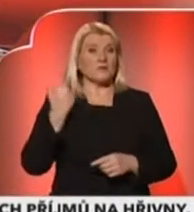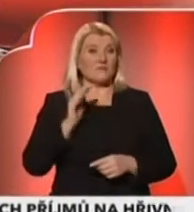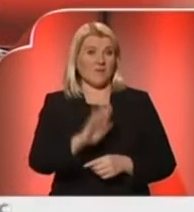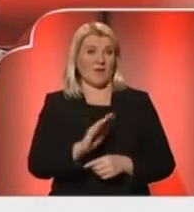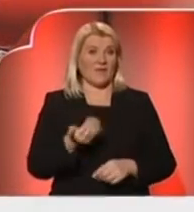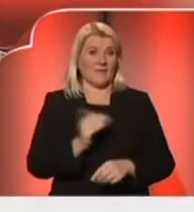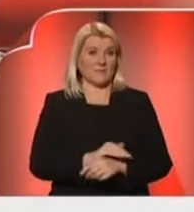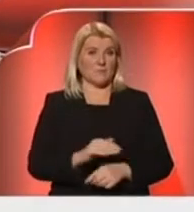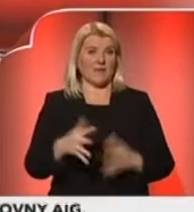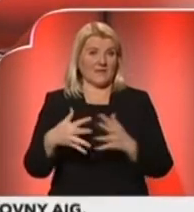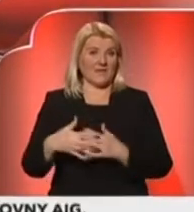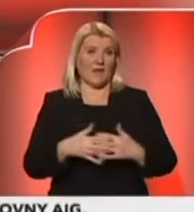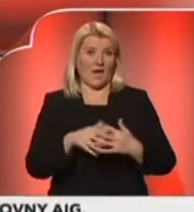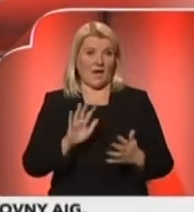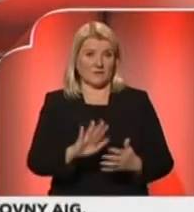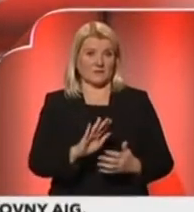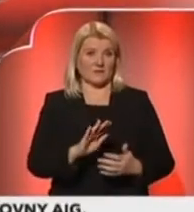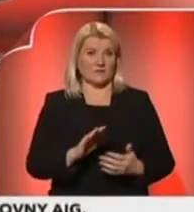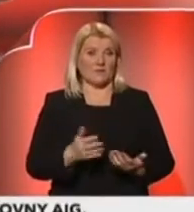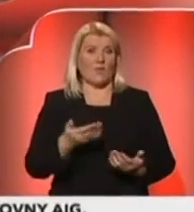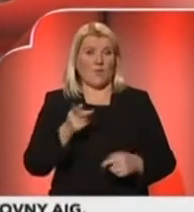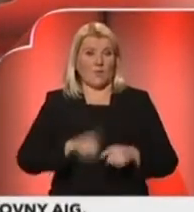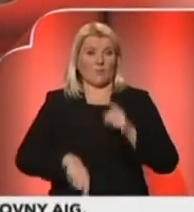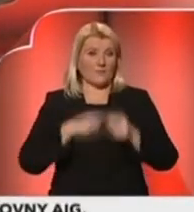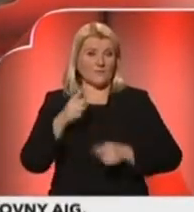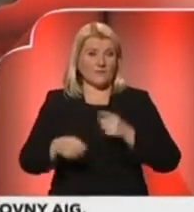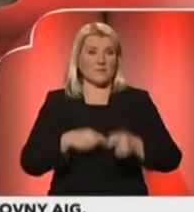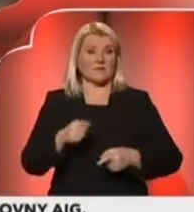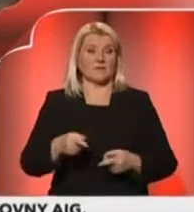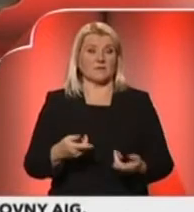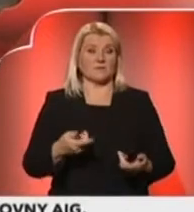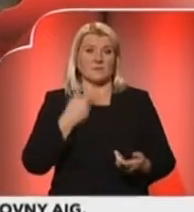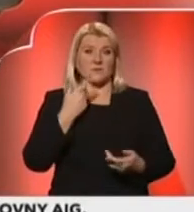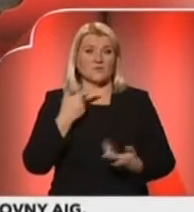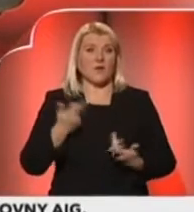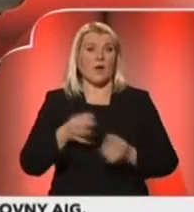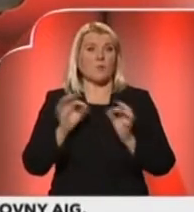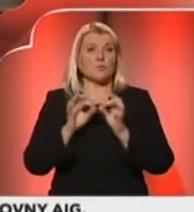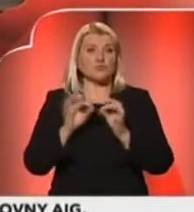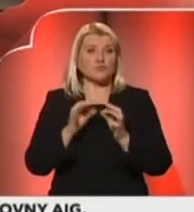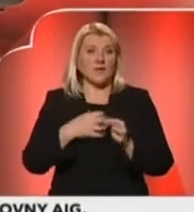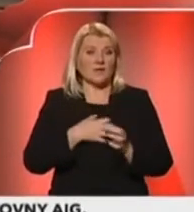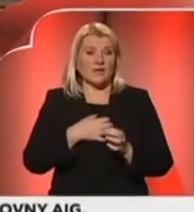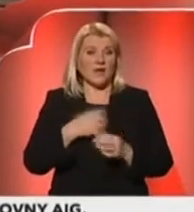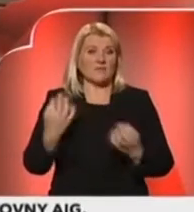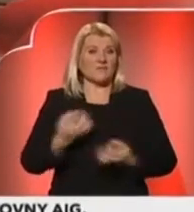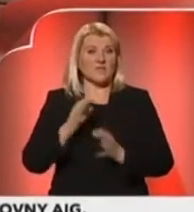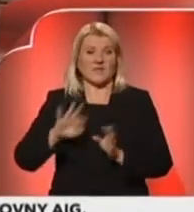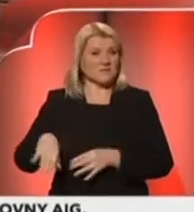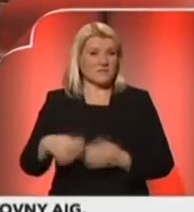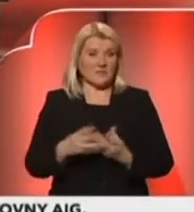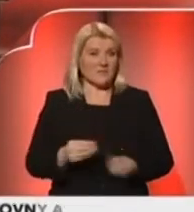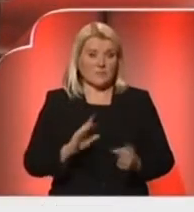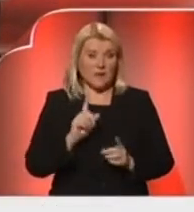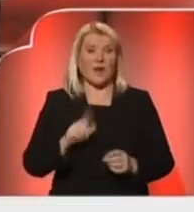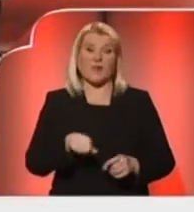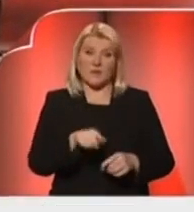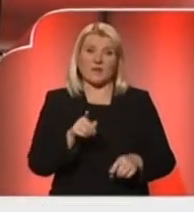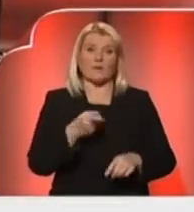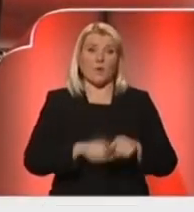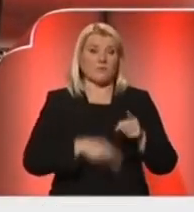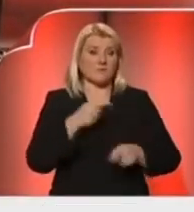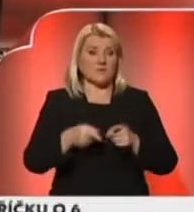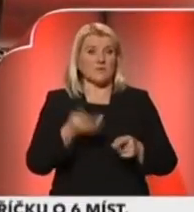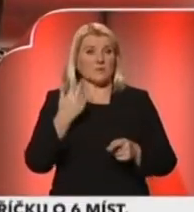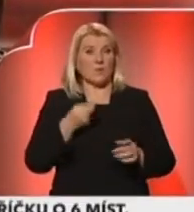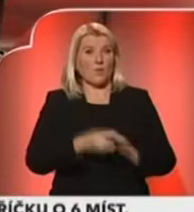hejtman David Rád, který je obviněn, když teď pominu buštěhradskou kauzu, tak taky za